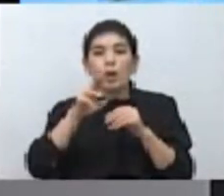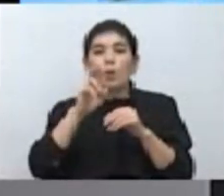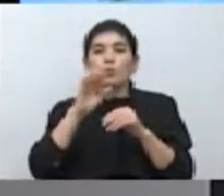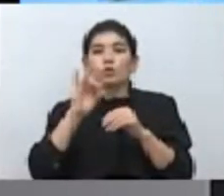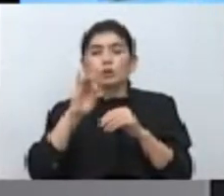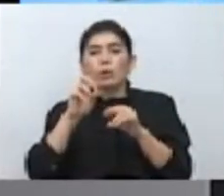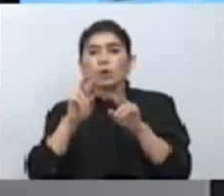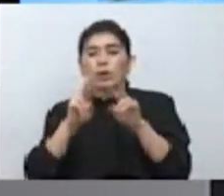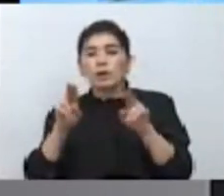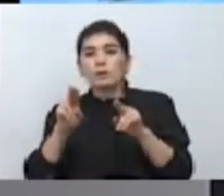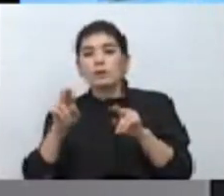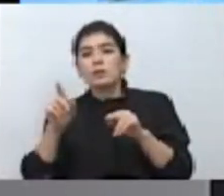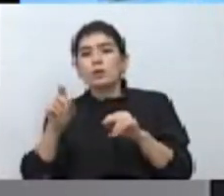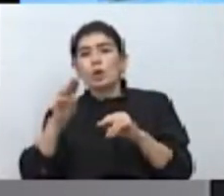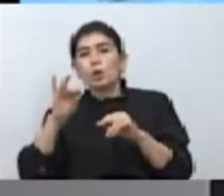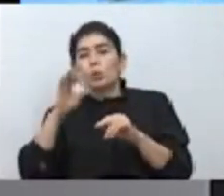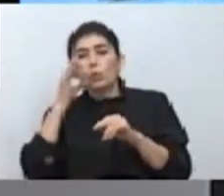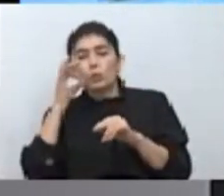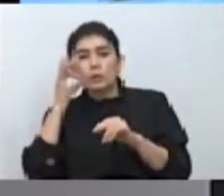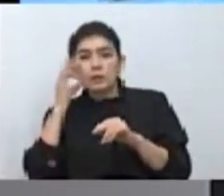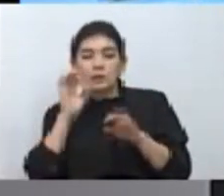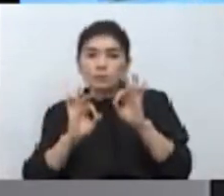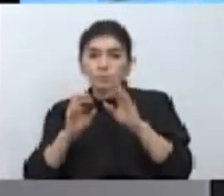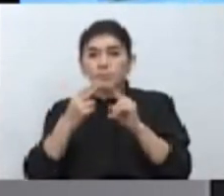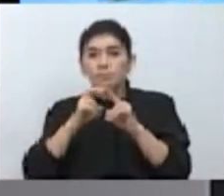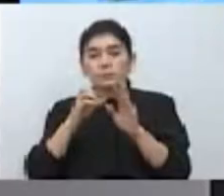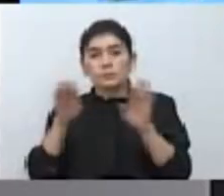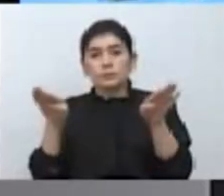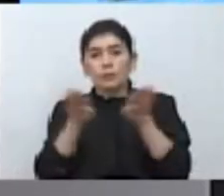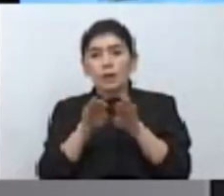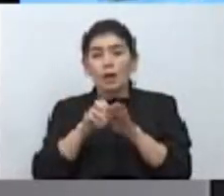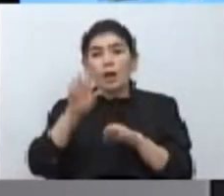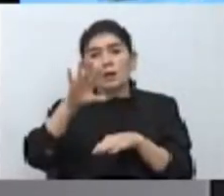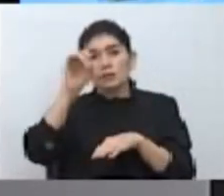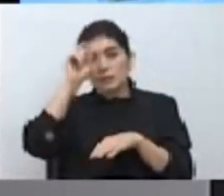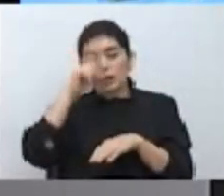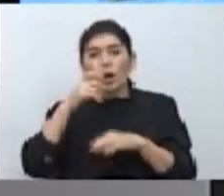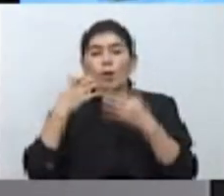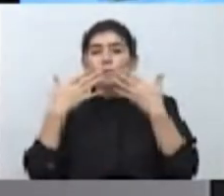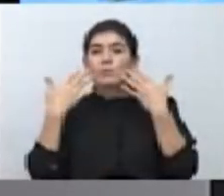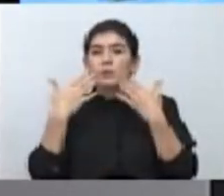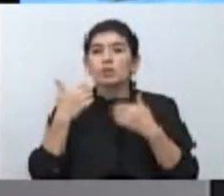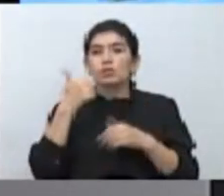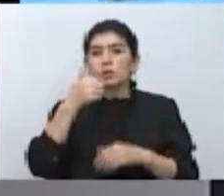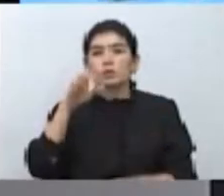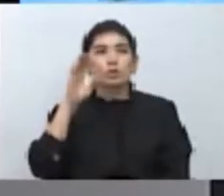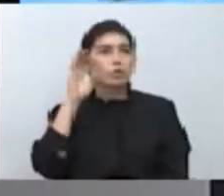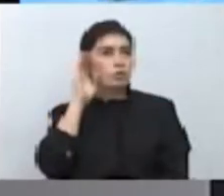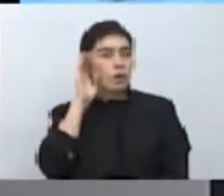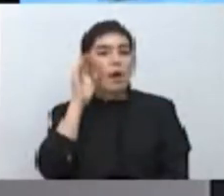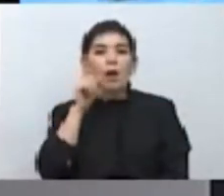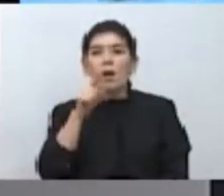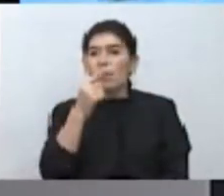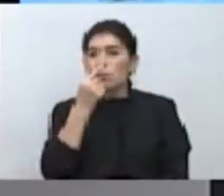borsimonlar oilasiga kiruvchi tulkini solishtirib o'rganish mumkin. Ma'lumki, mushuksimonlar yaxshi eshitadi, lekin yaxshi